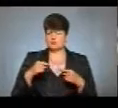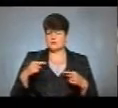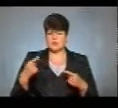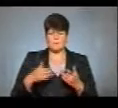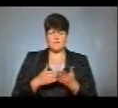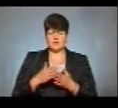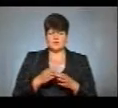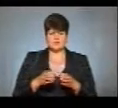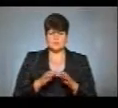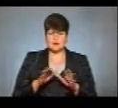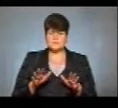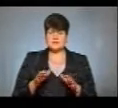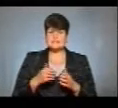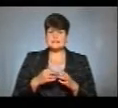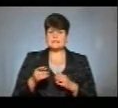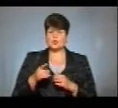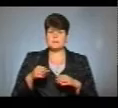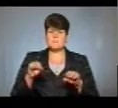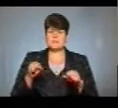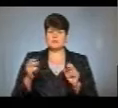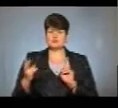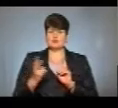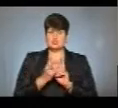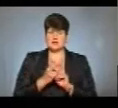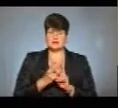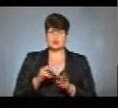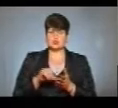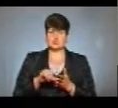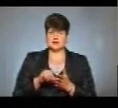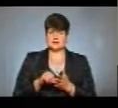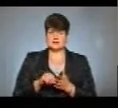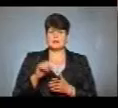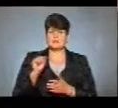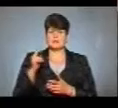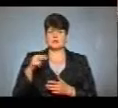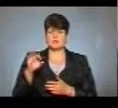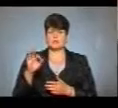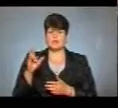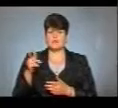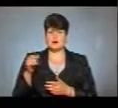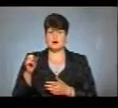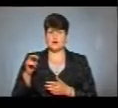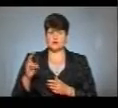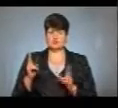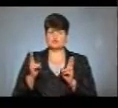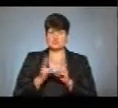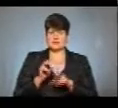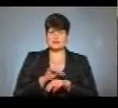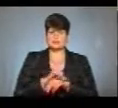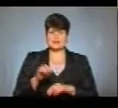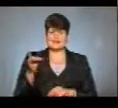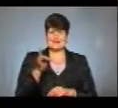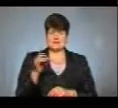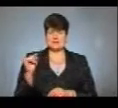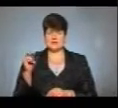політичних сил. Серед тернопільських байкерів, які зустрічали учасників мотопробігу, Андрій Довгалюк. Зустрічали на кордоні